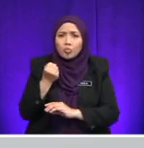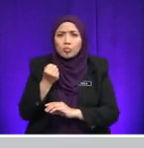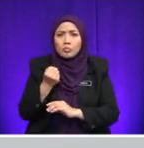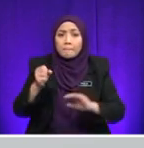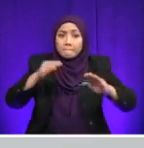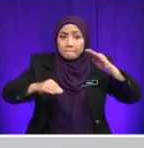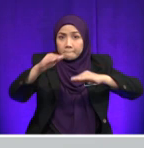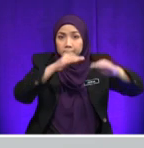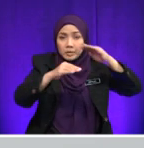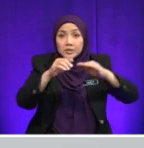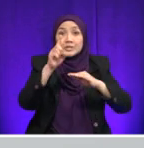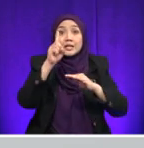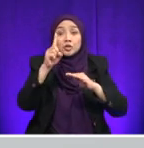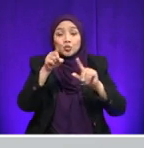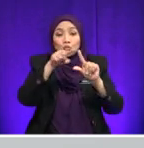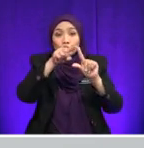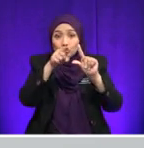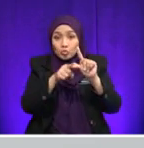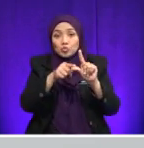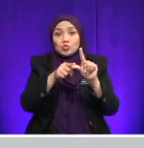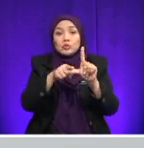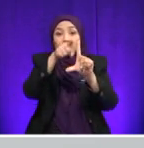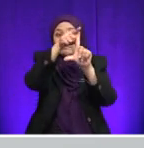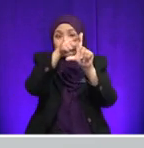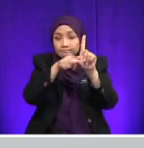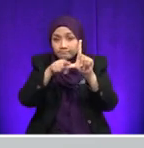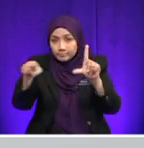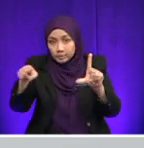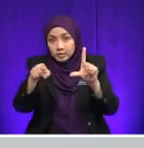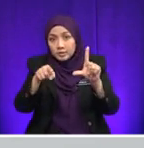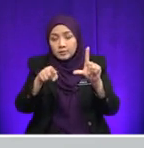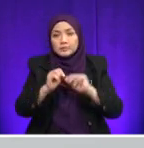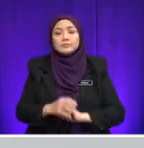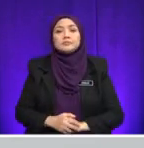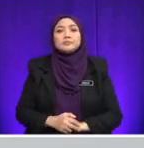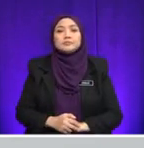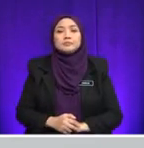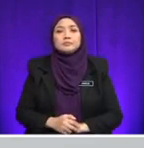bersudut tegak satu garis